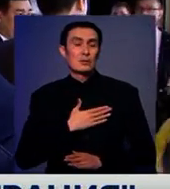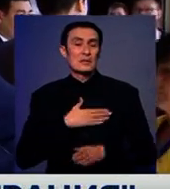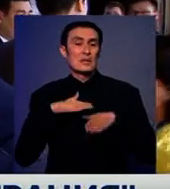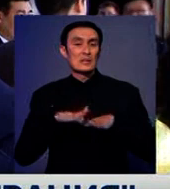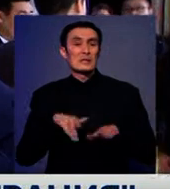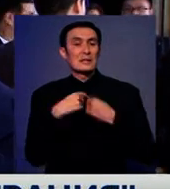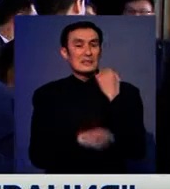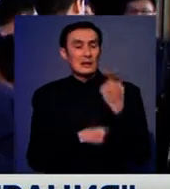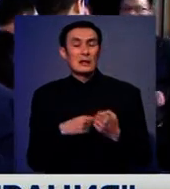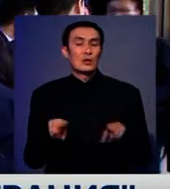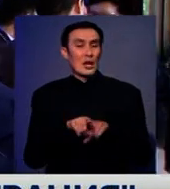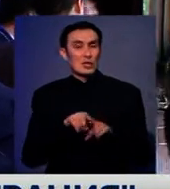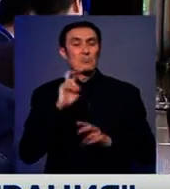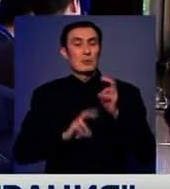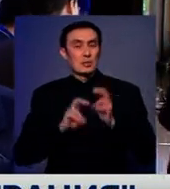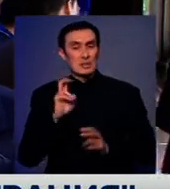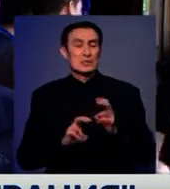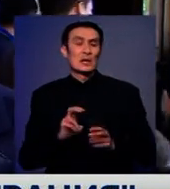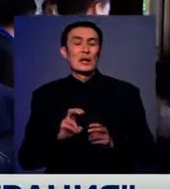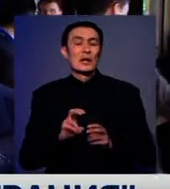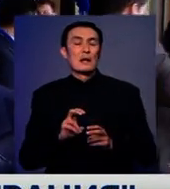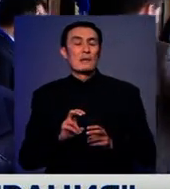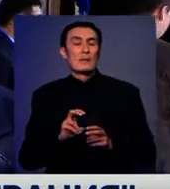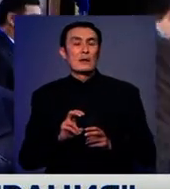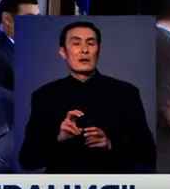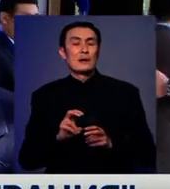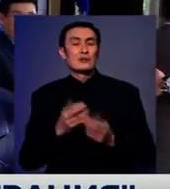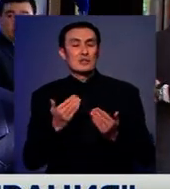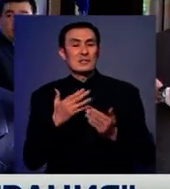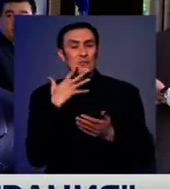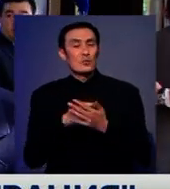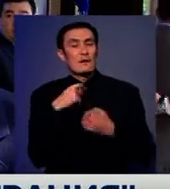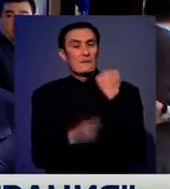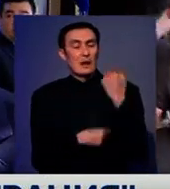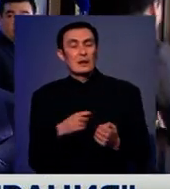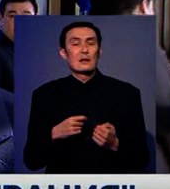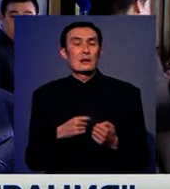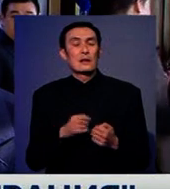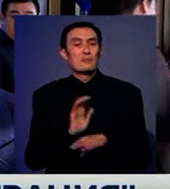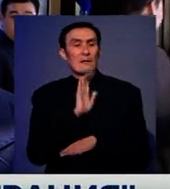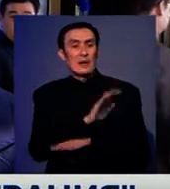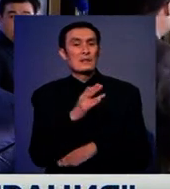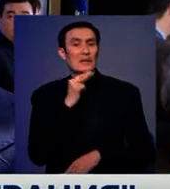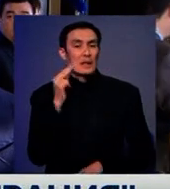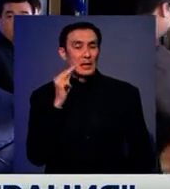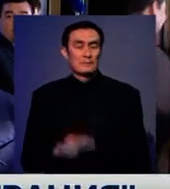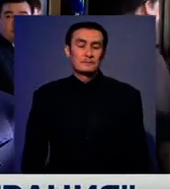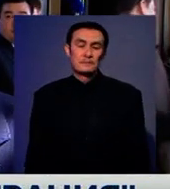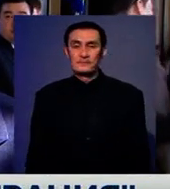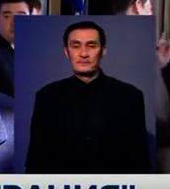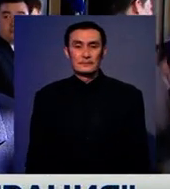текстильная промышленность, текстильщики тоже, Азала Текстиль тоже выходит со своей продукцией на рынок Китая.